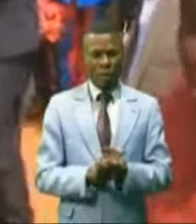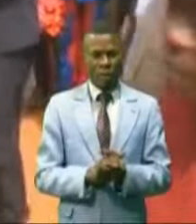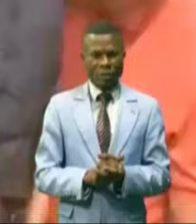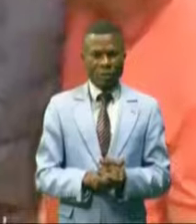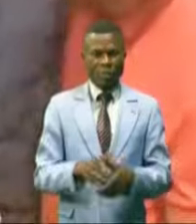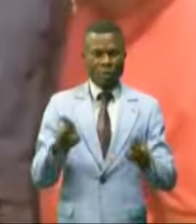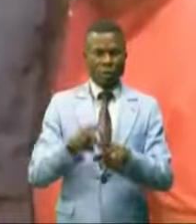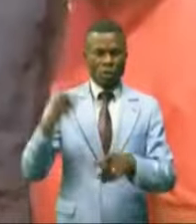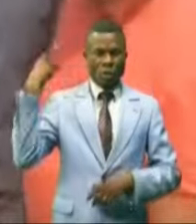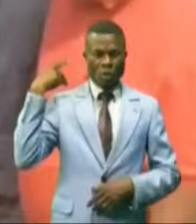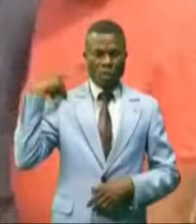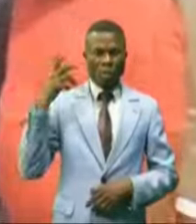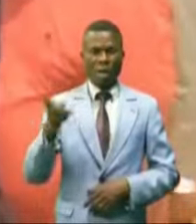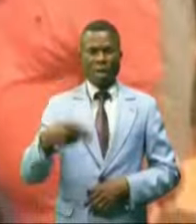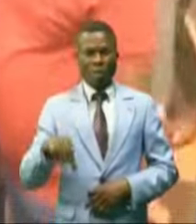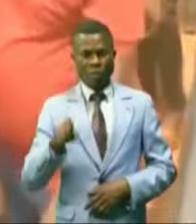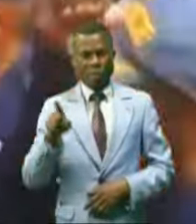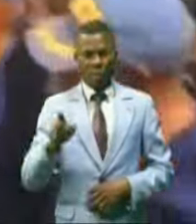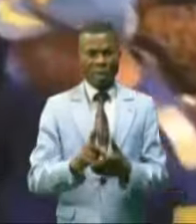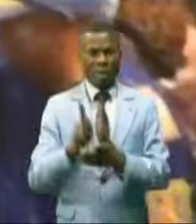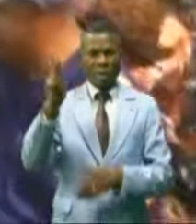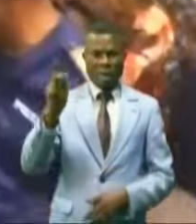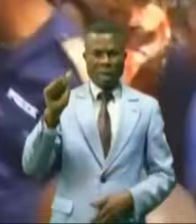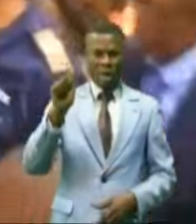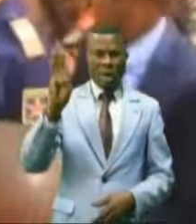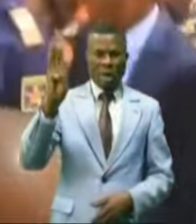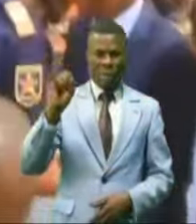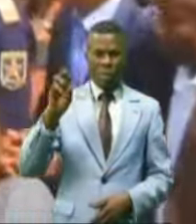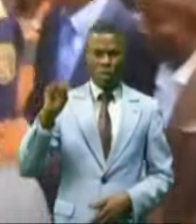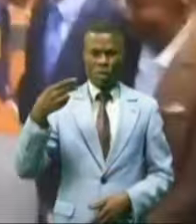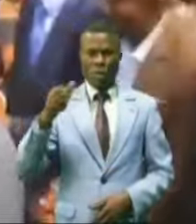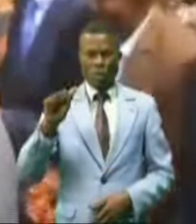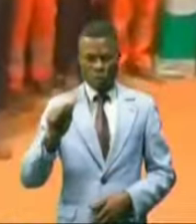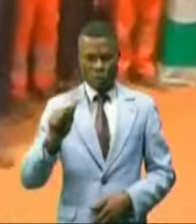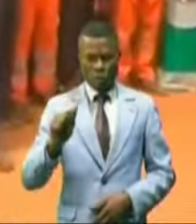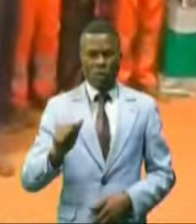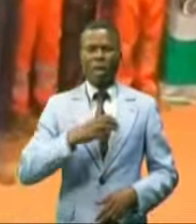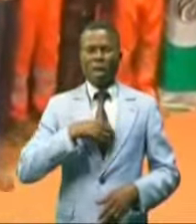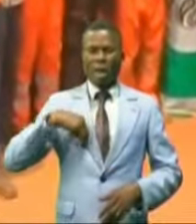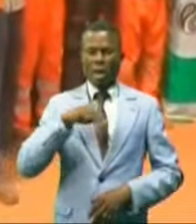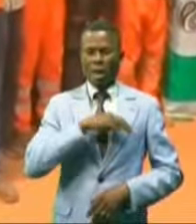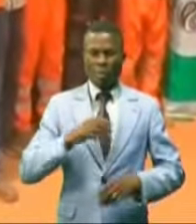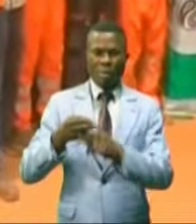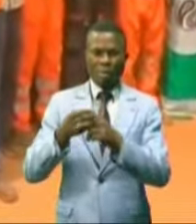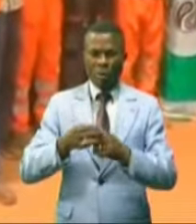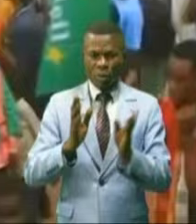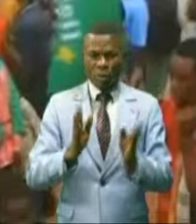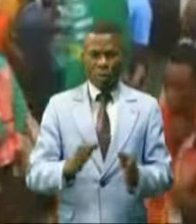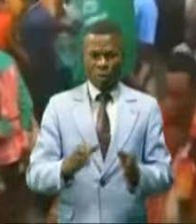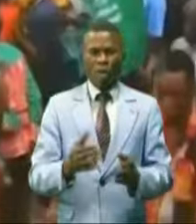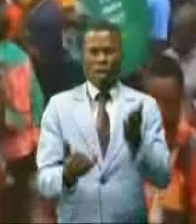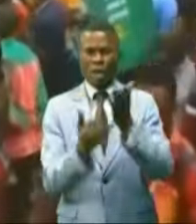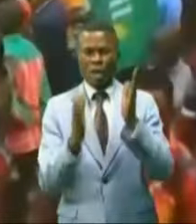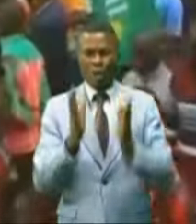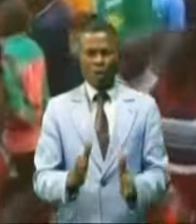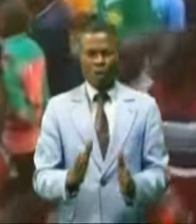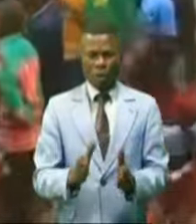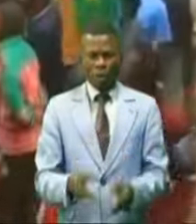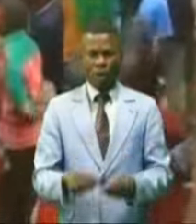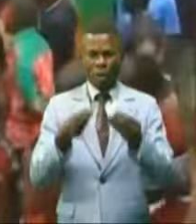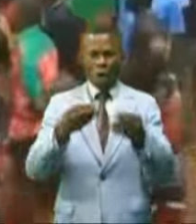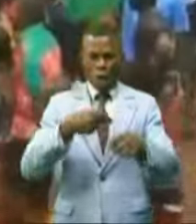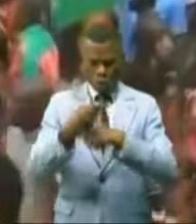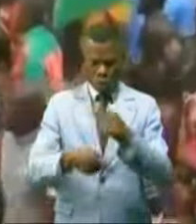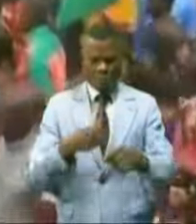députés provinciaux élus de Kabongo, des membres du conseil provincial de sécurité, des ingénieurs de l'office des routes venus dans cette cité pour donner le